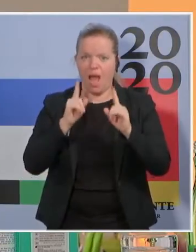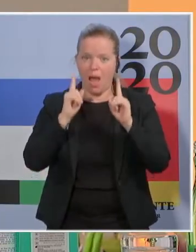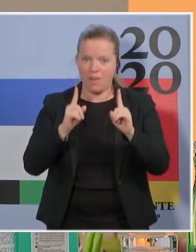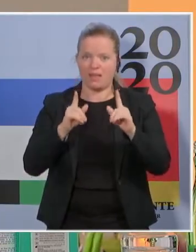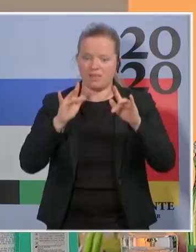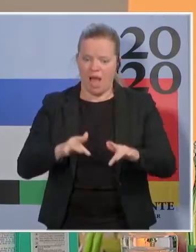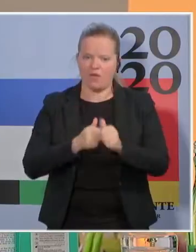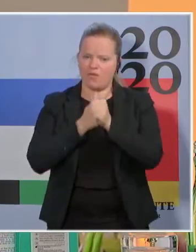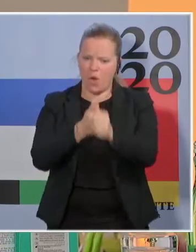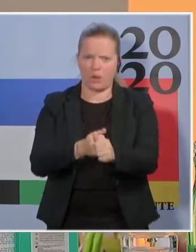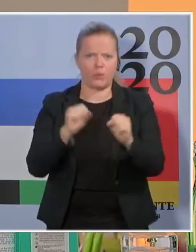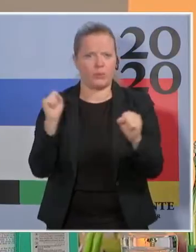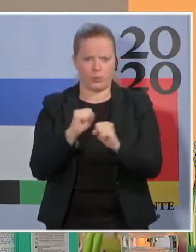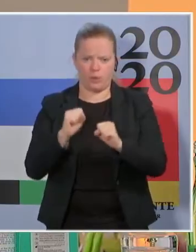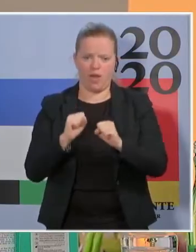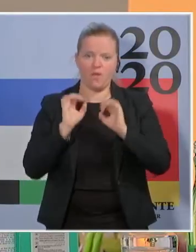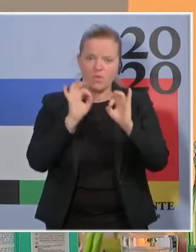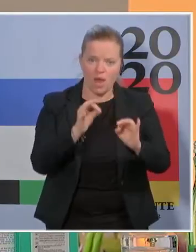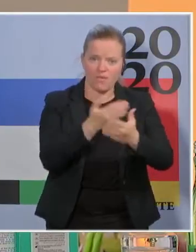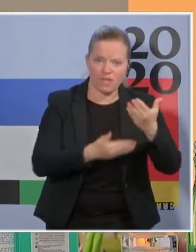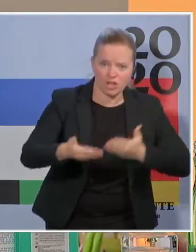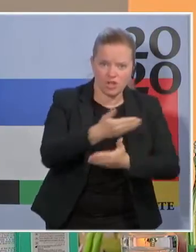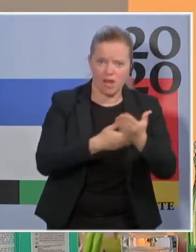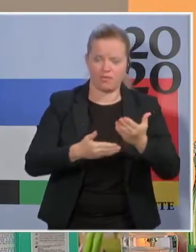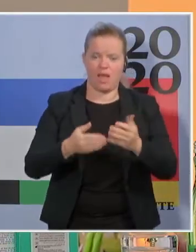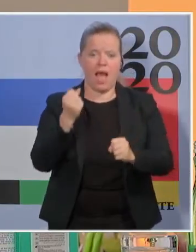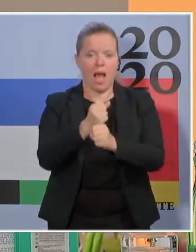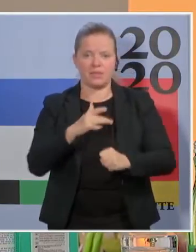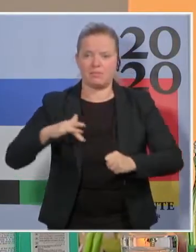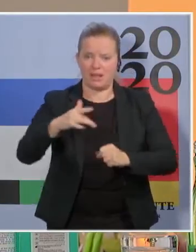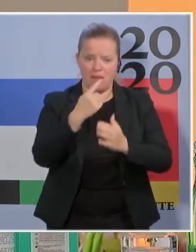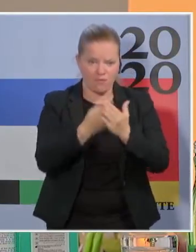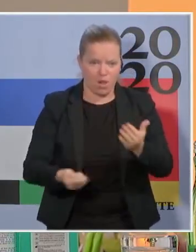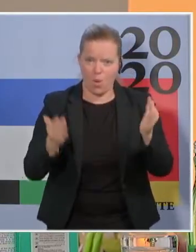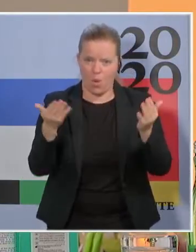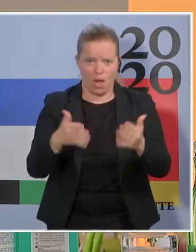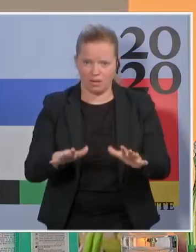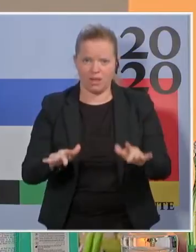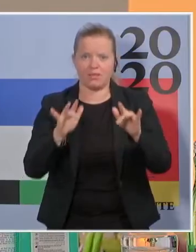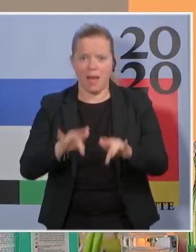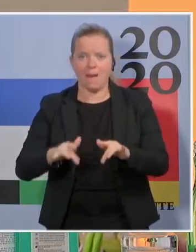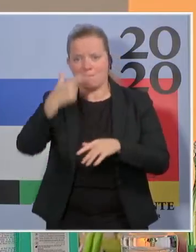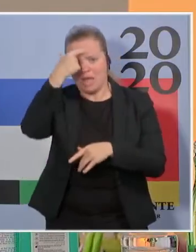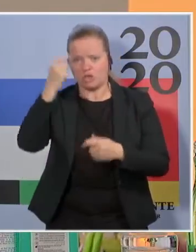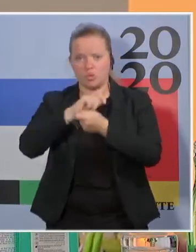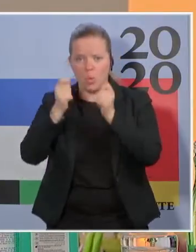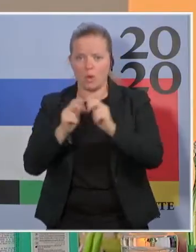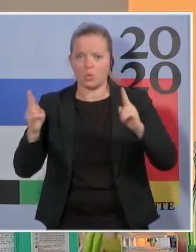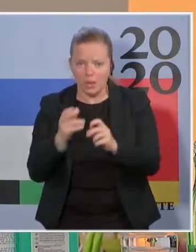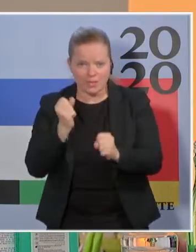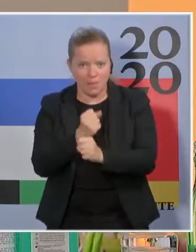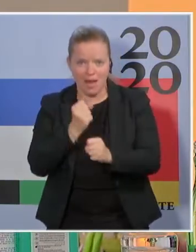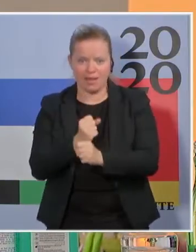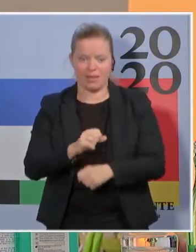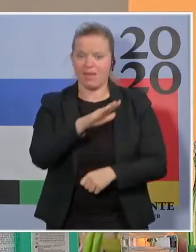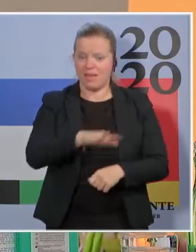Wirtschaft, Arbeitsplätze gingen verloren, Menschen wurden zur Kurzarbeit angemeldet, Kinder konnten